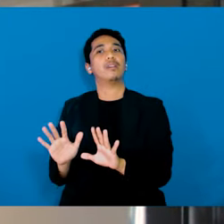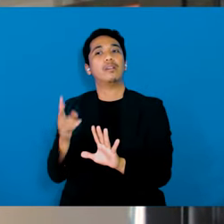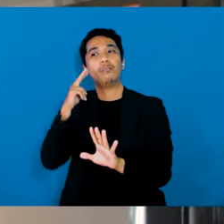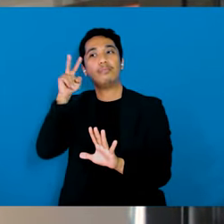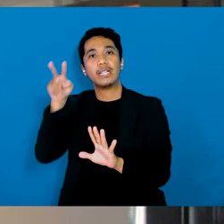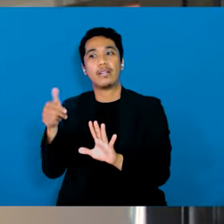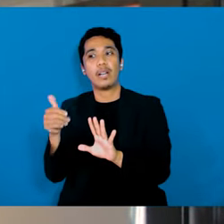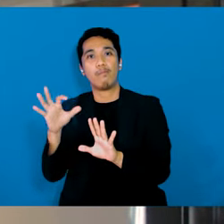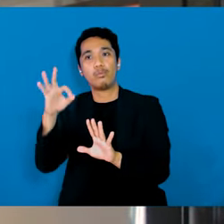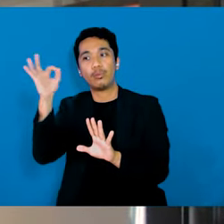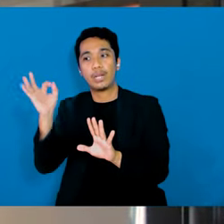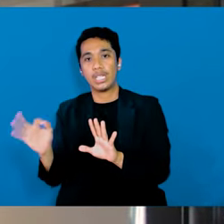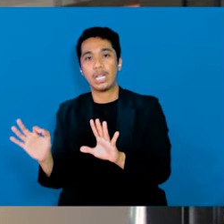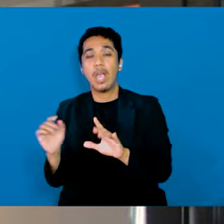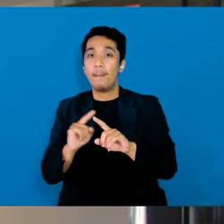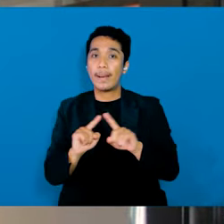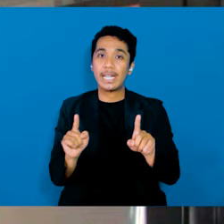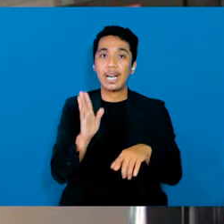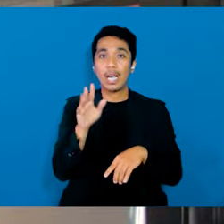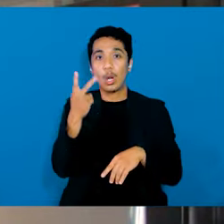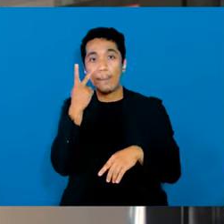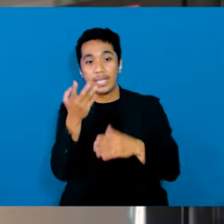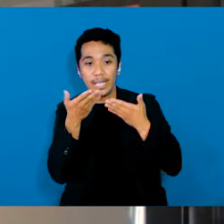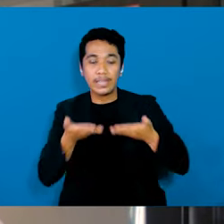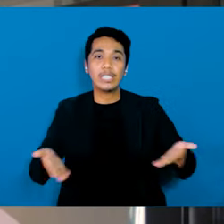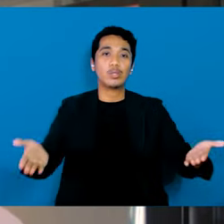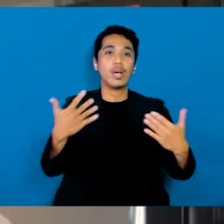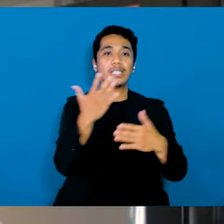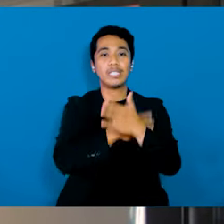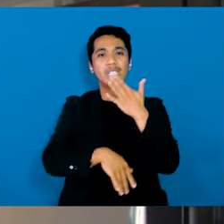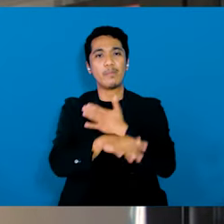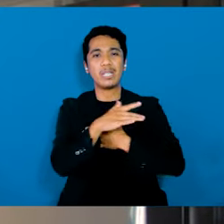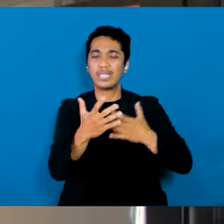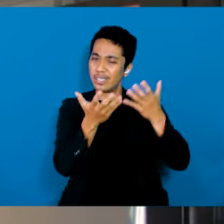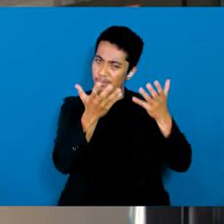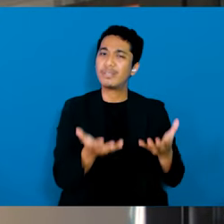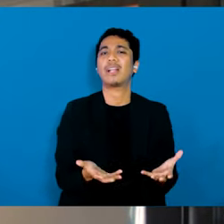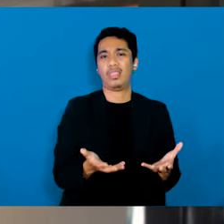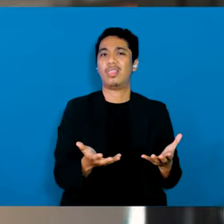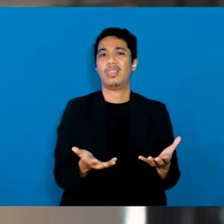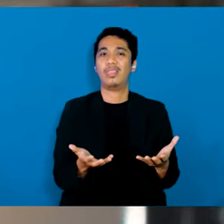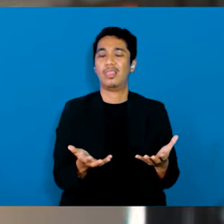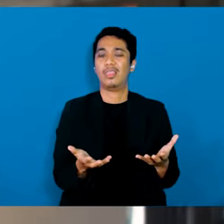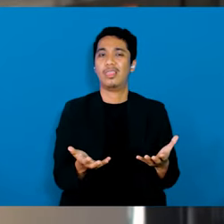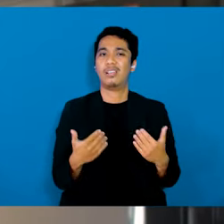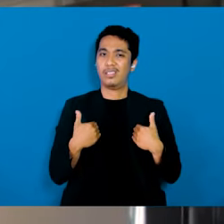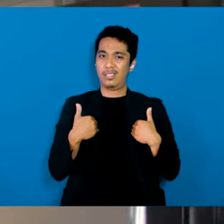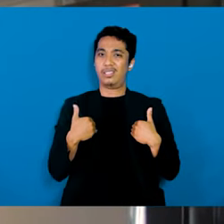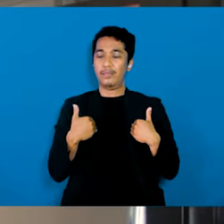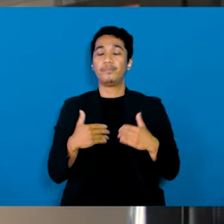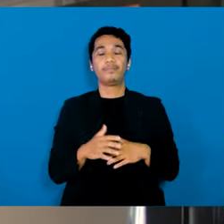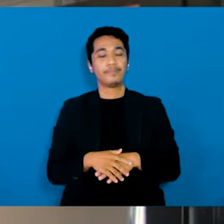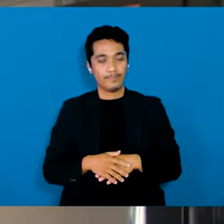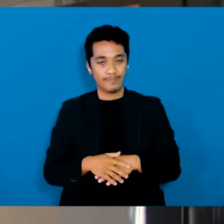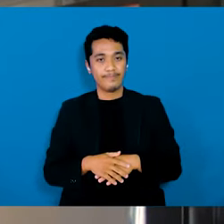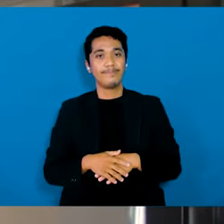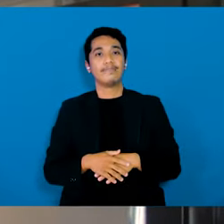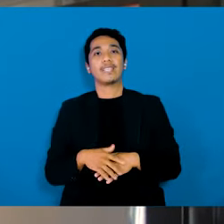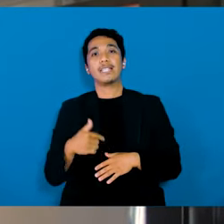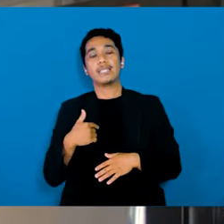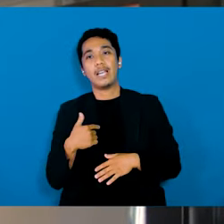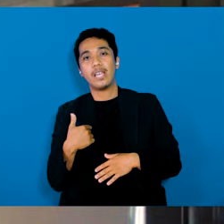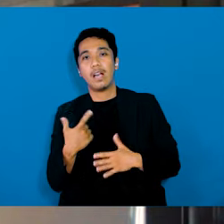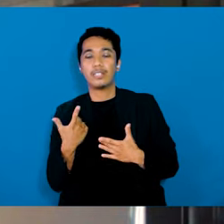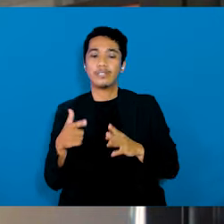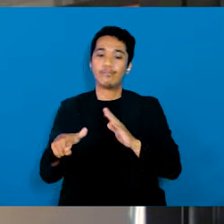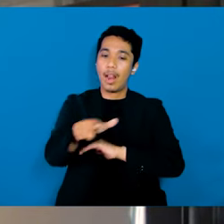biasa begitu. Padahal kalau dilihat kondisi disabilitasnya jauh lebih berat dibanding saya gitu. Kemudian ketika saya